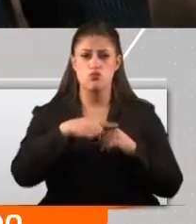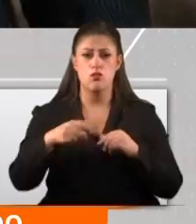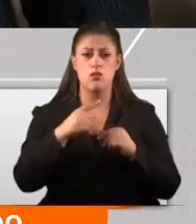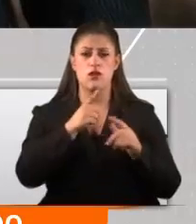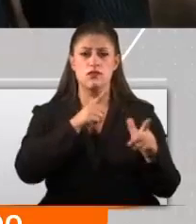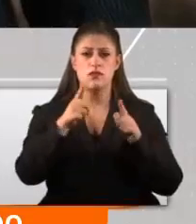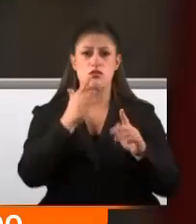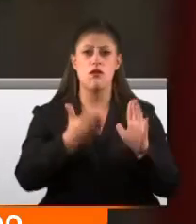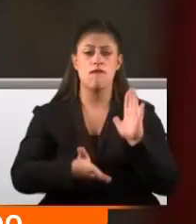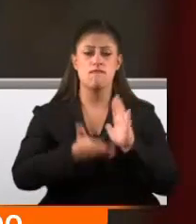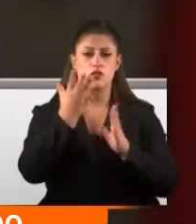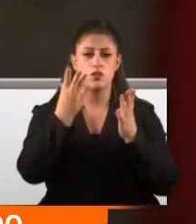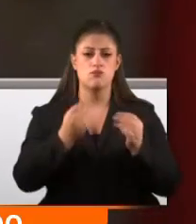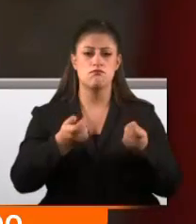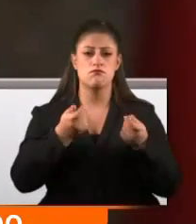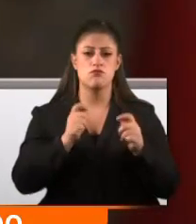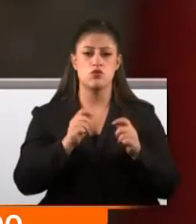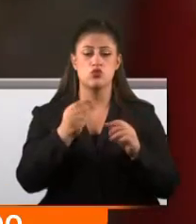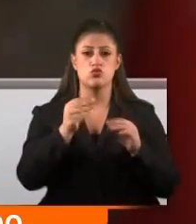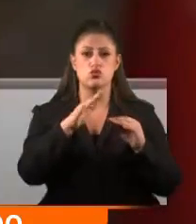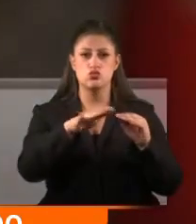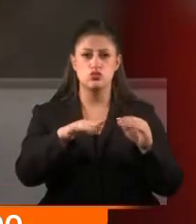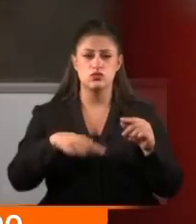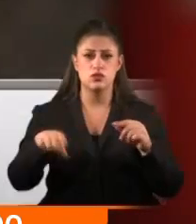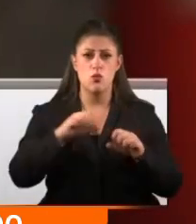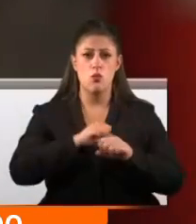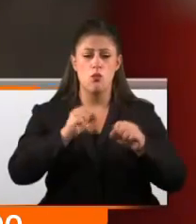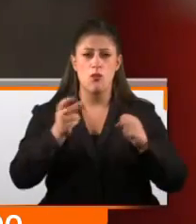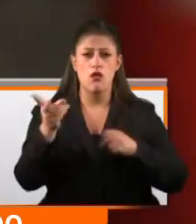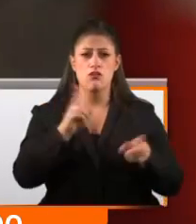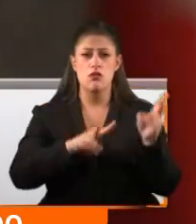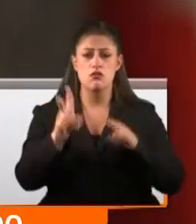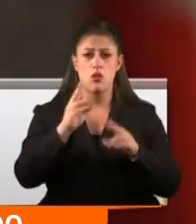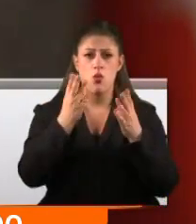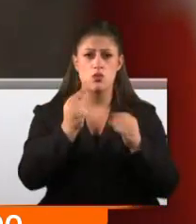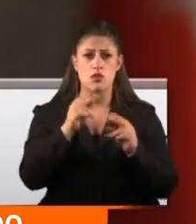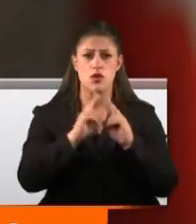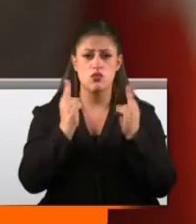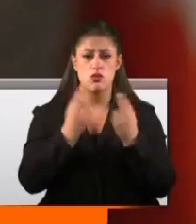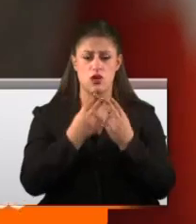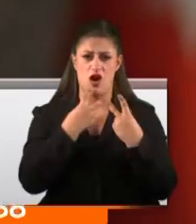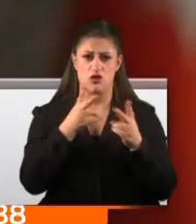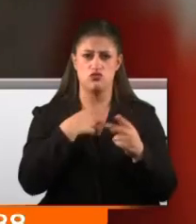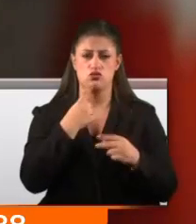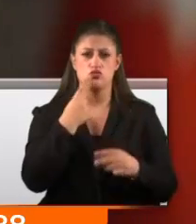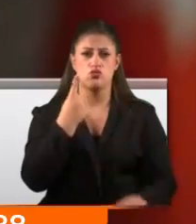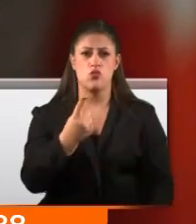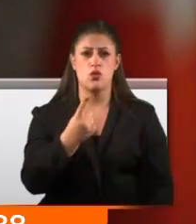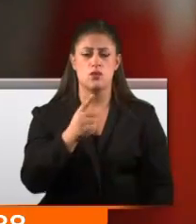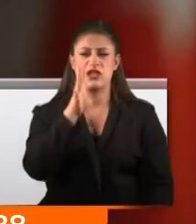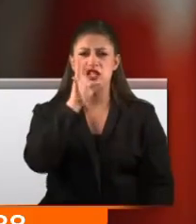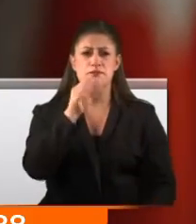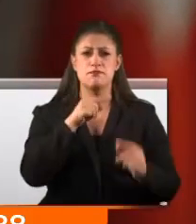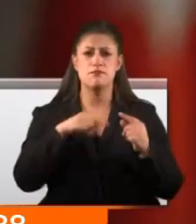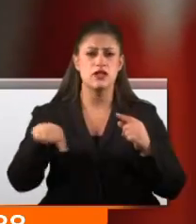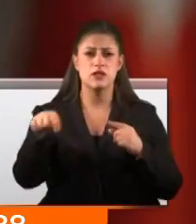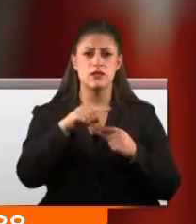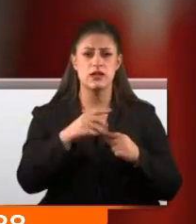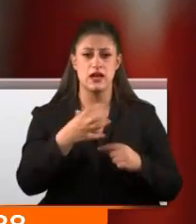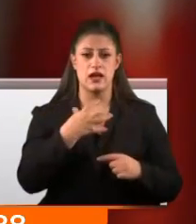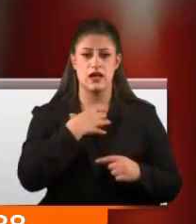gür çıkması şart çocukların bombaların altında can verdiği bir dünyada açık söylüyorum Hiçbirimiz